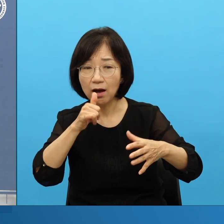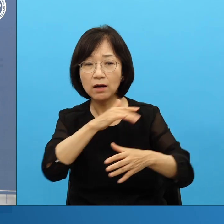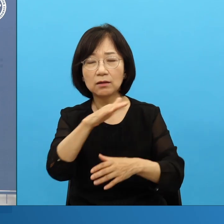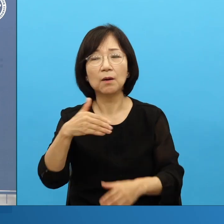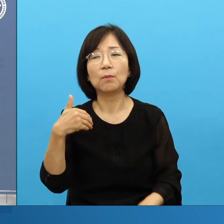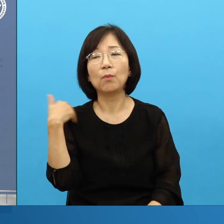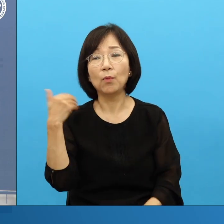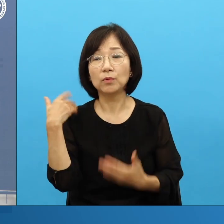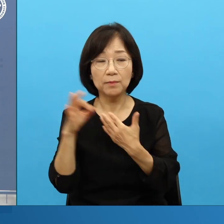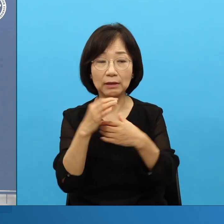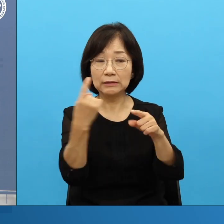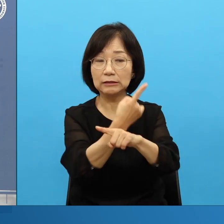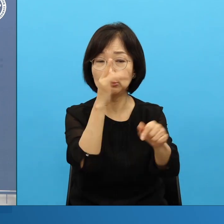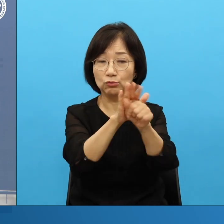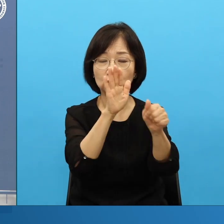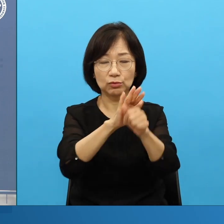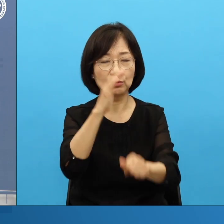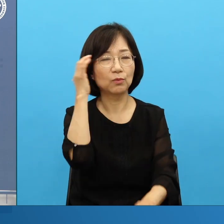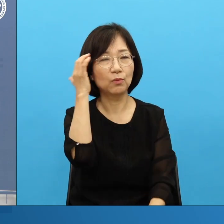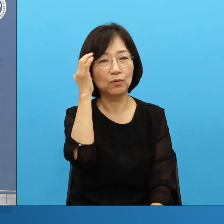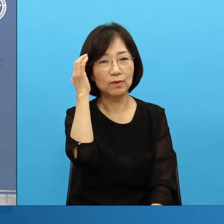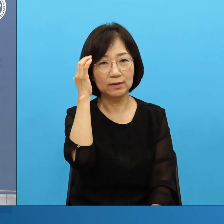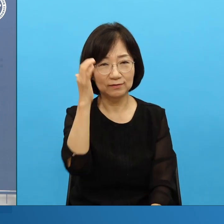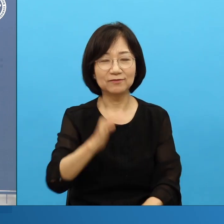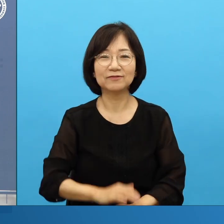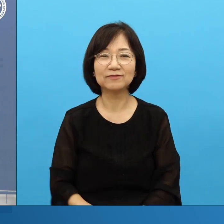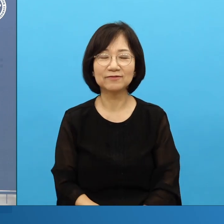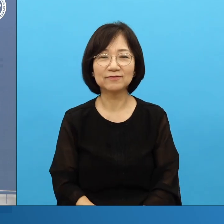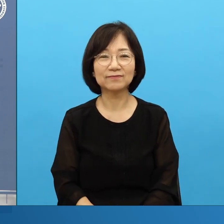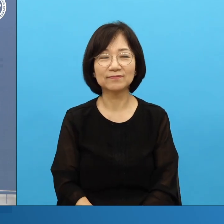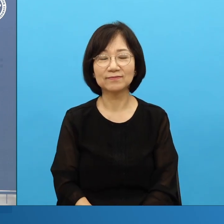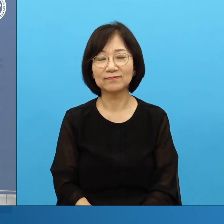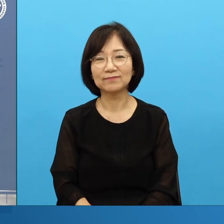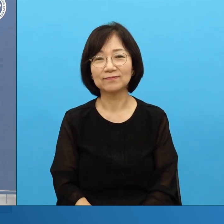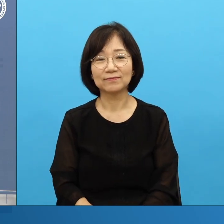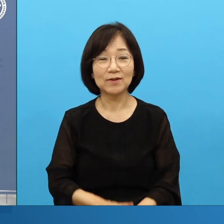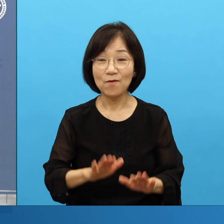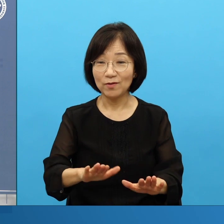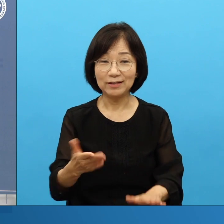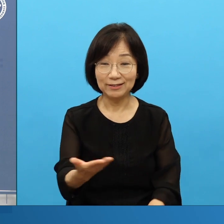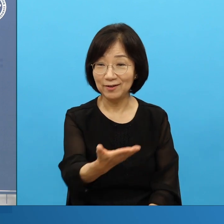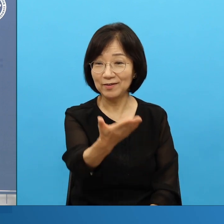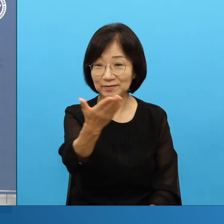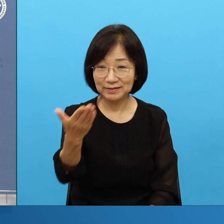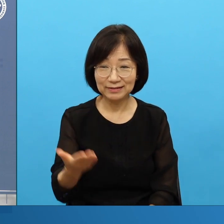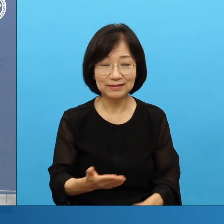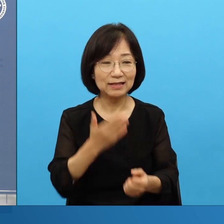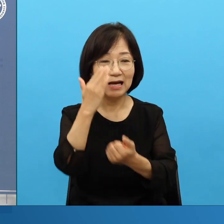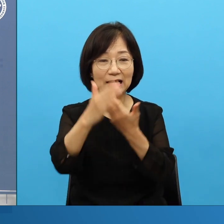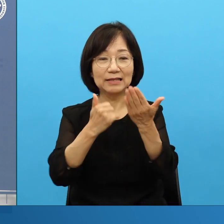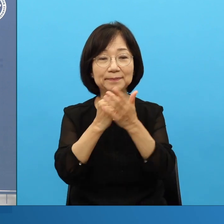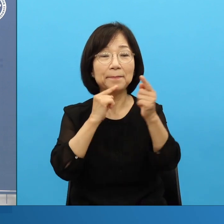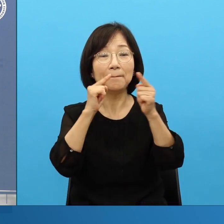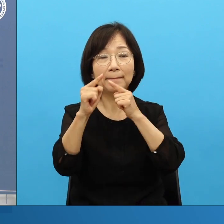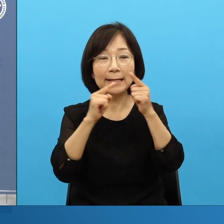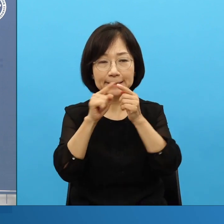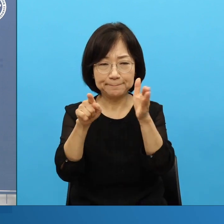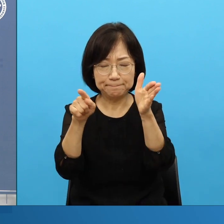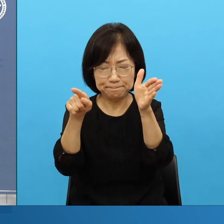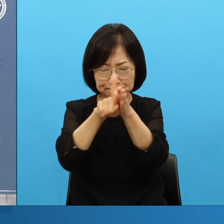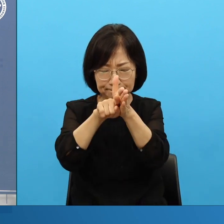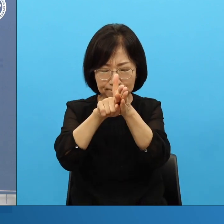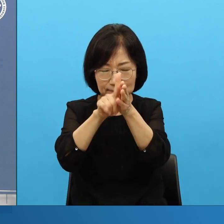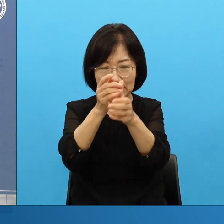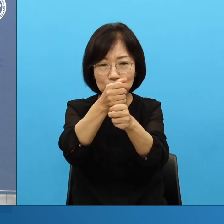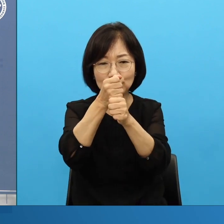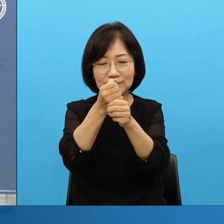오늘 여러분들이 이 말씀을 붙잡고 시작하셔야 됩니다. Today, you must begin holding on to this